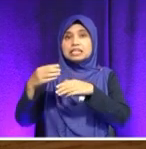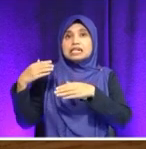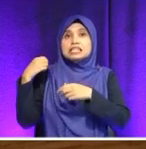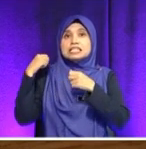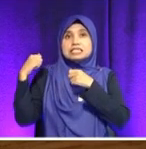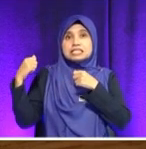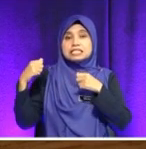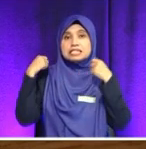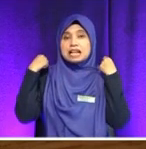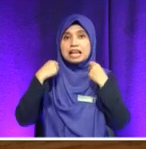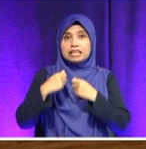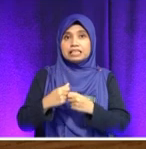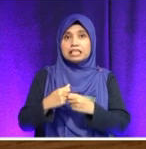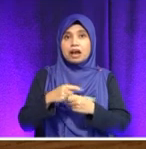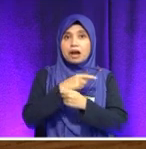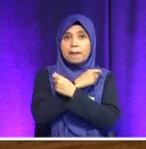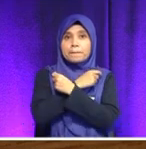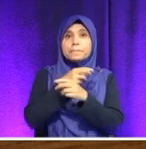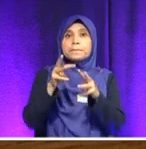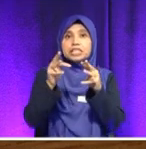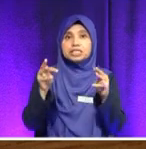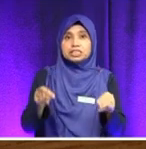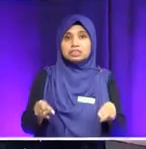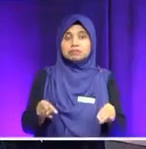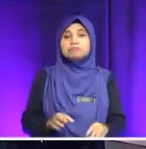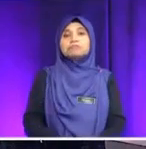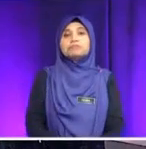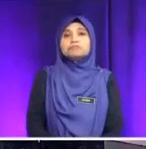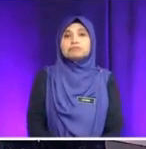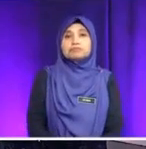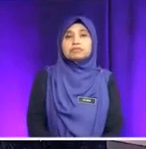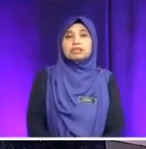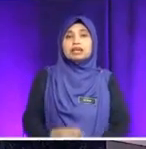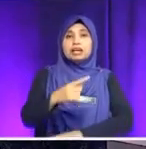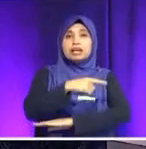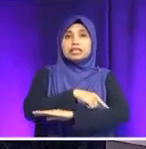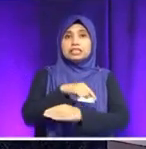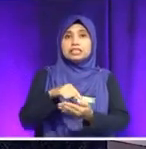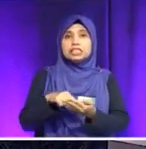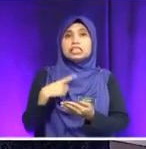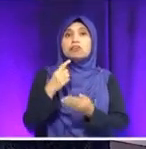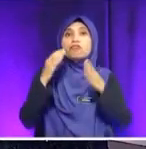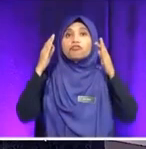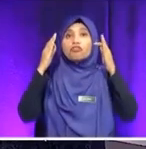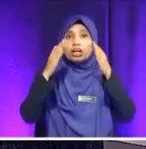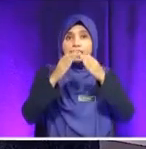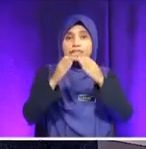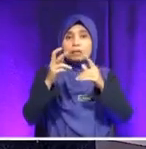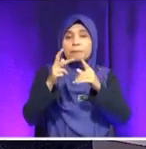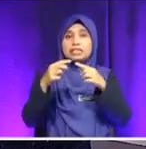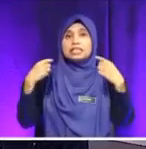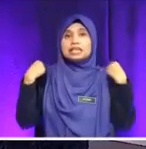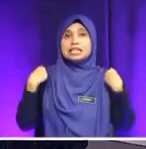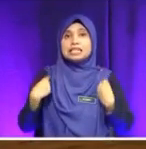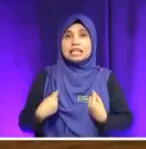kain layan, skirting, napkin dan juga glass cloth. Okey, hari ini kita akan berfokus kepada napkin. Okey,